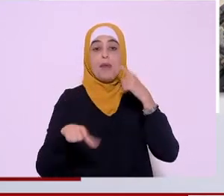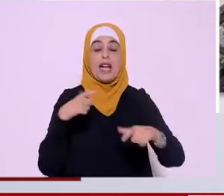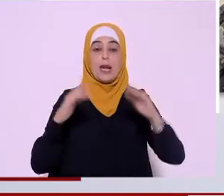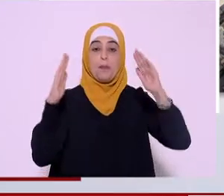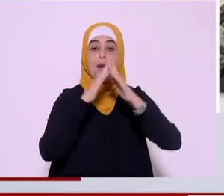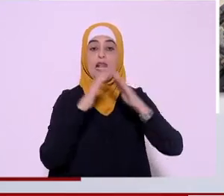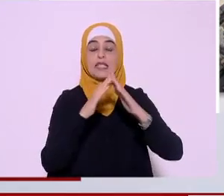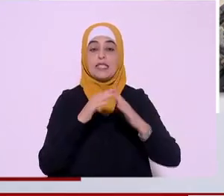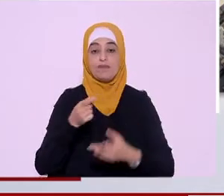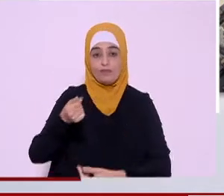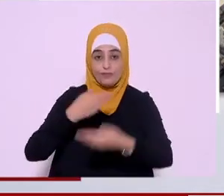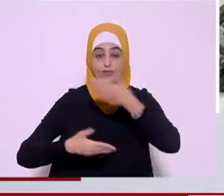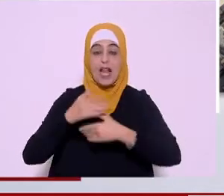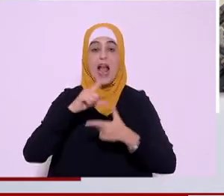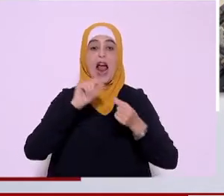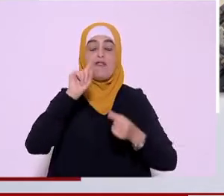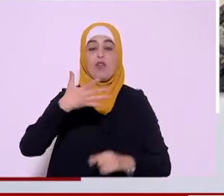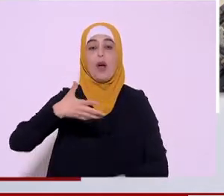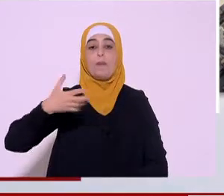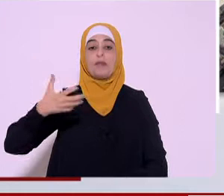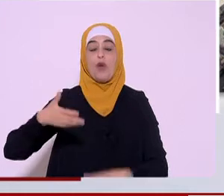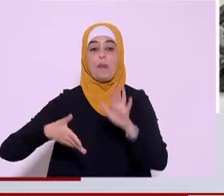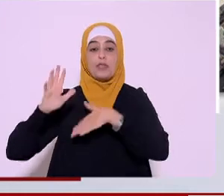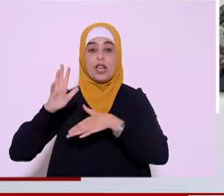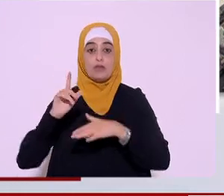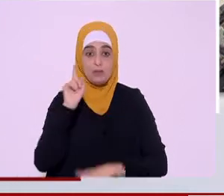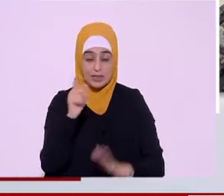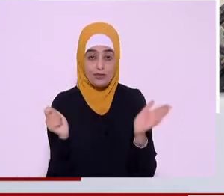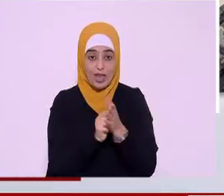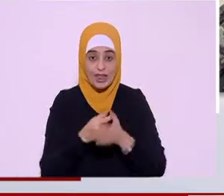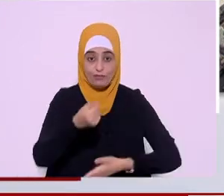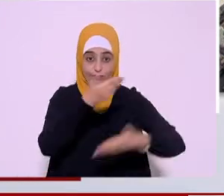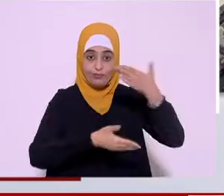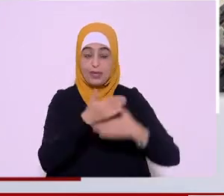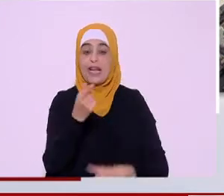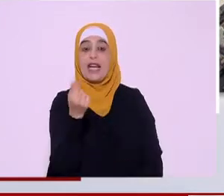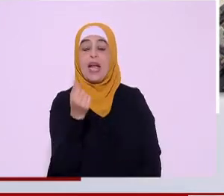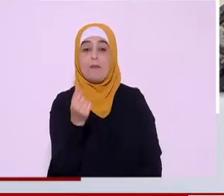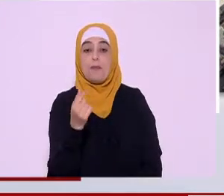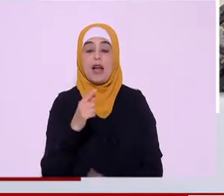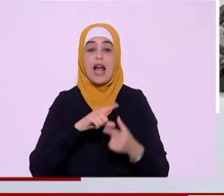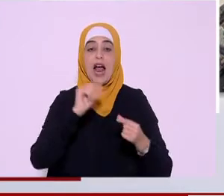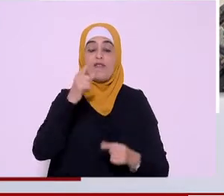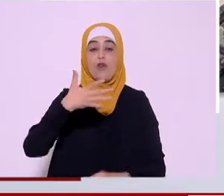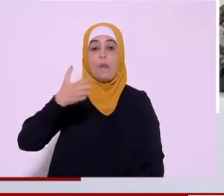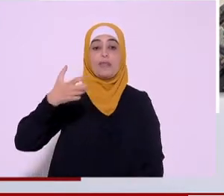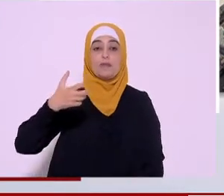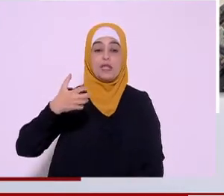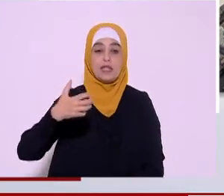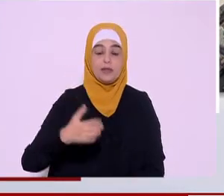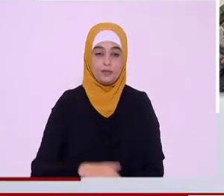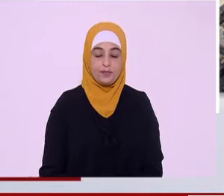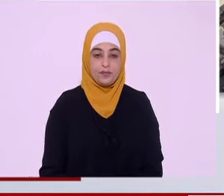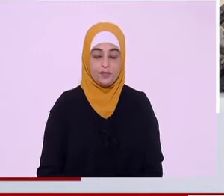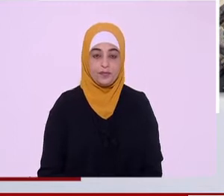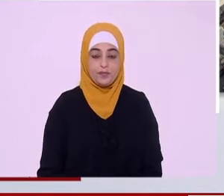الأدوية على سعر صرف 1515 فيما يتخطى سعر الصرف في السوق السوداء ل 1500 ليرة. اليوم المصرف